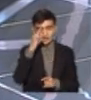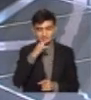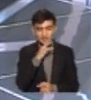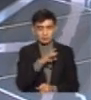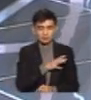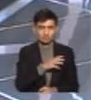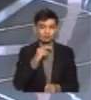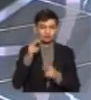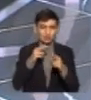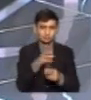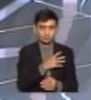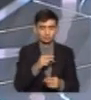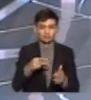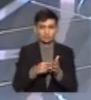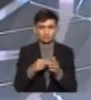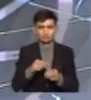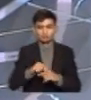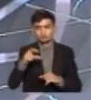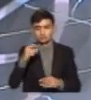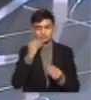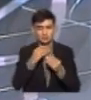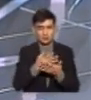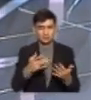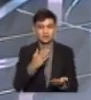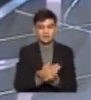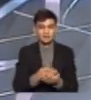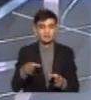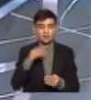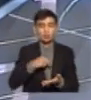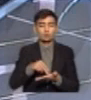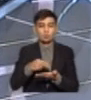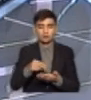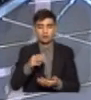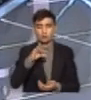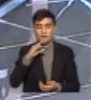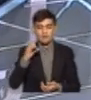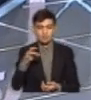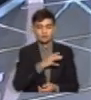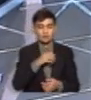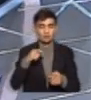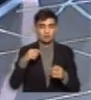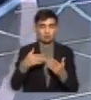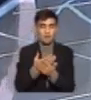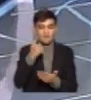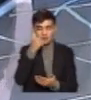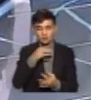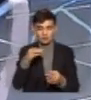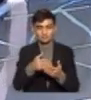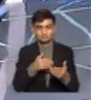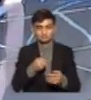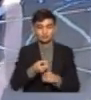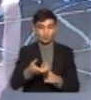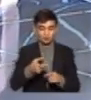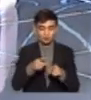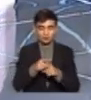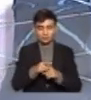на непрекращающийся рост цен на продукты. Многие уже начали покупать товары к новогоднему столу и заметили, что вслед за мясом